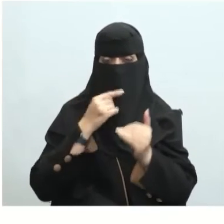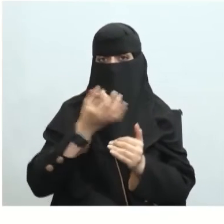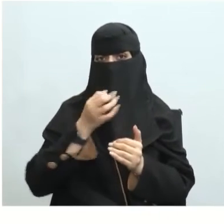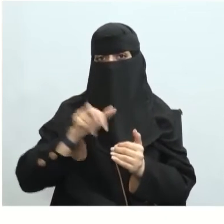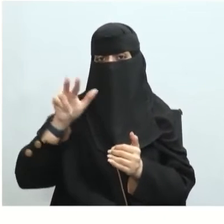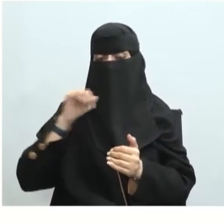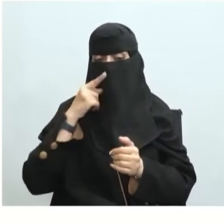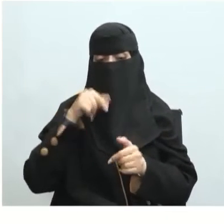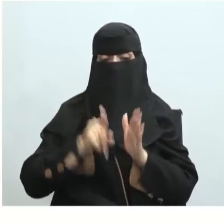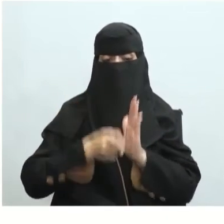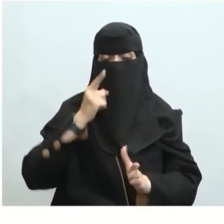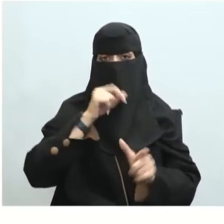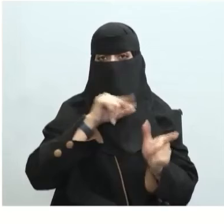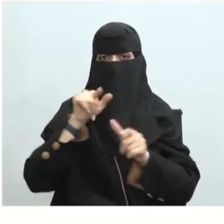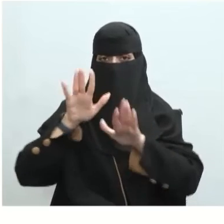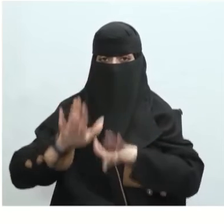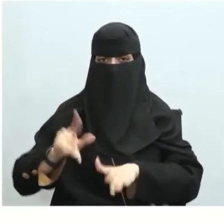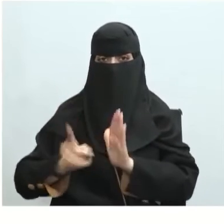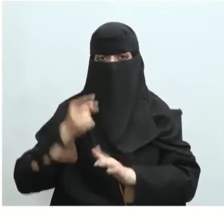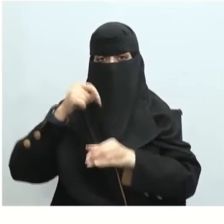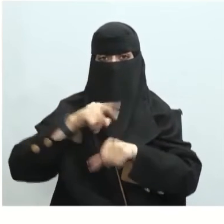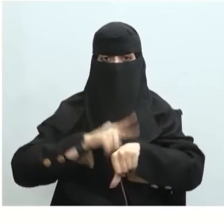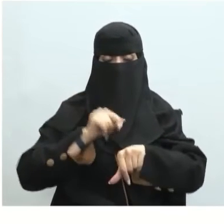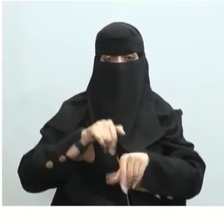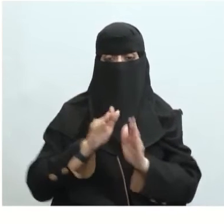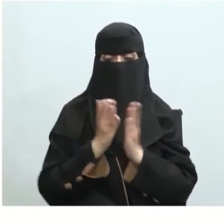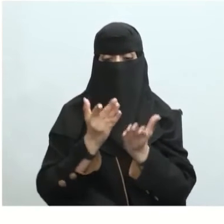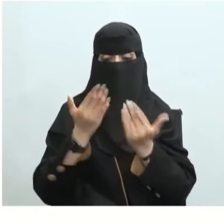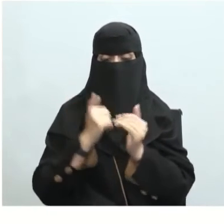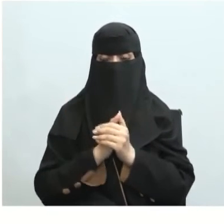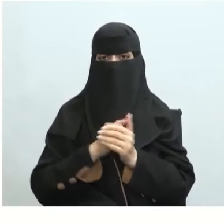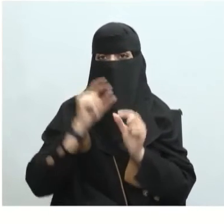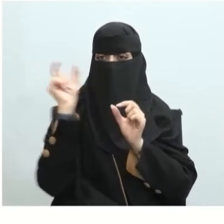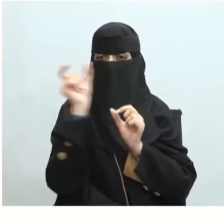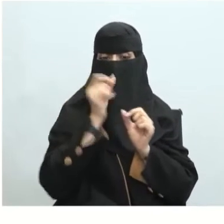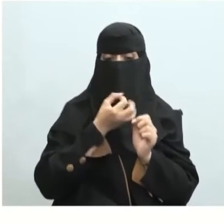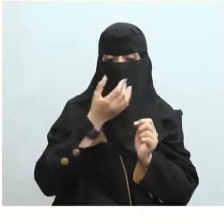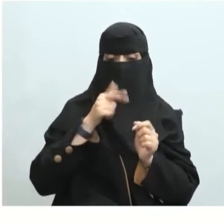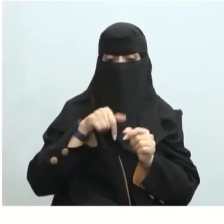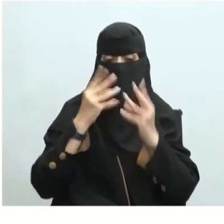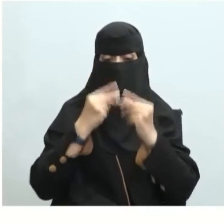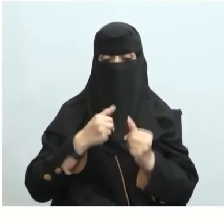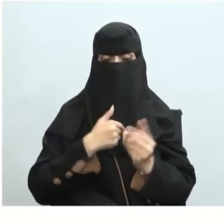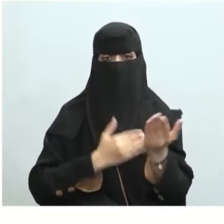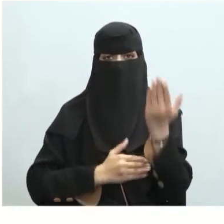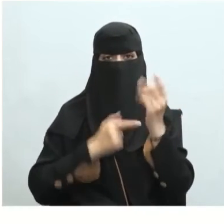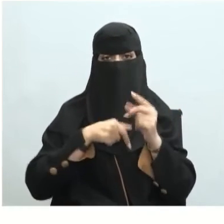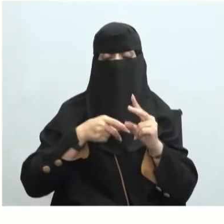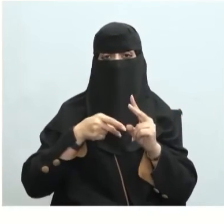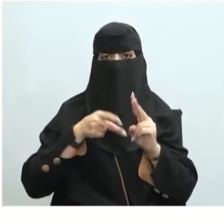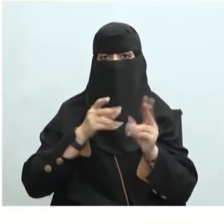الزمان كتاب بامكانك ان تاتي بما بما تريد ايضا من الفاظ والالقاب المناسبه لخطاب حضور